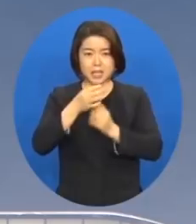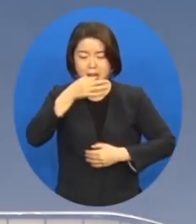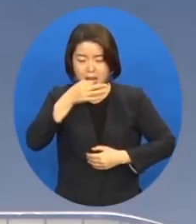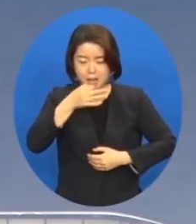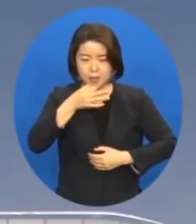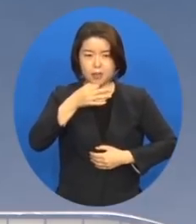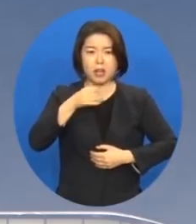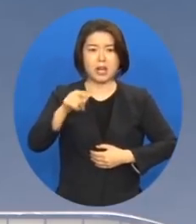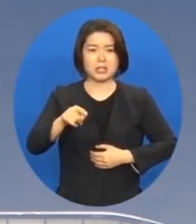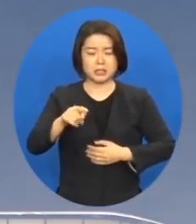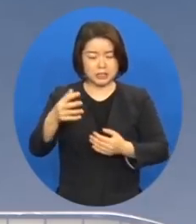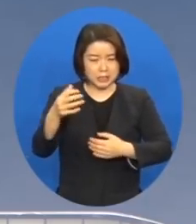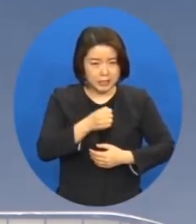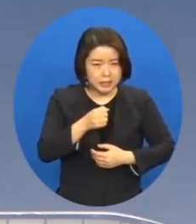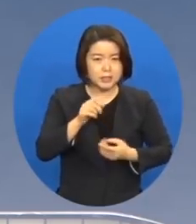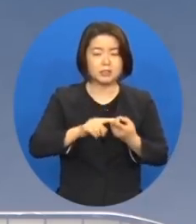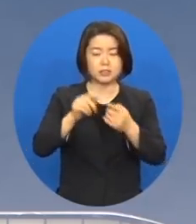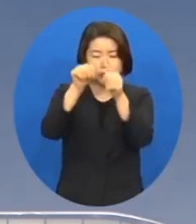우상 숭배니라.